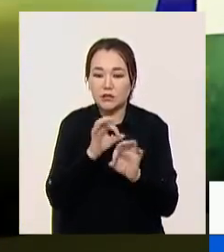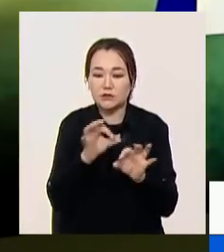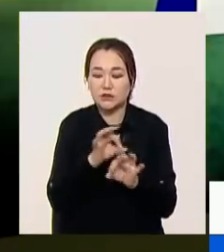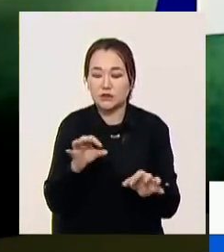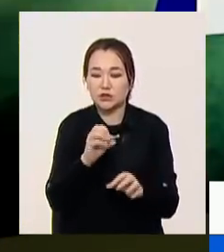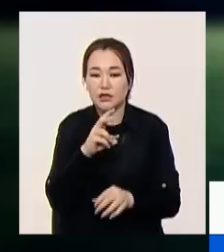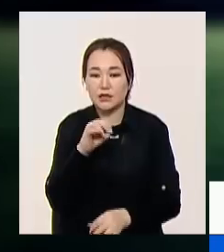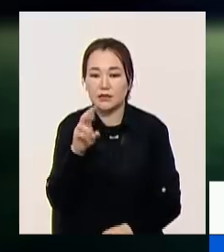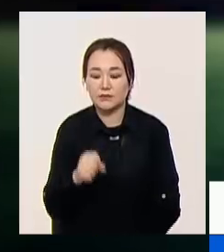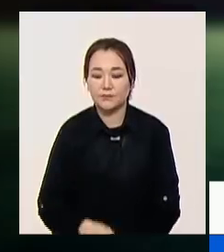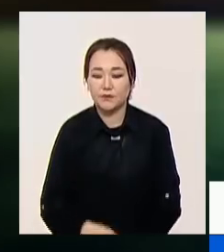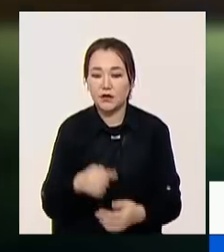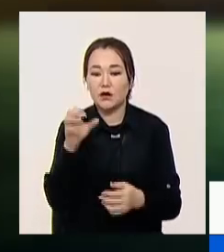Меньшова.